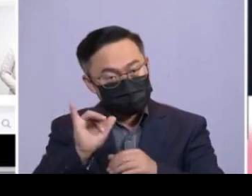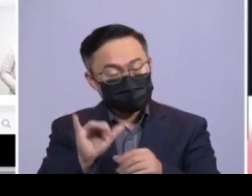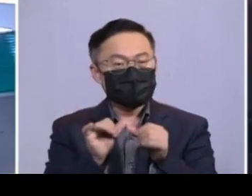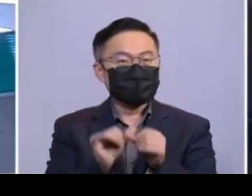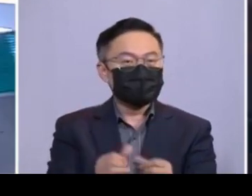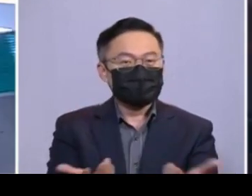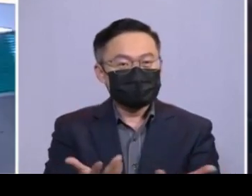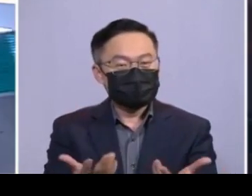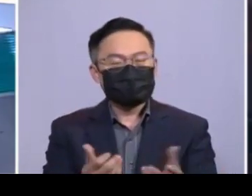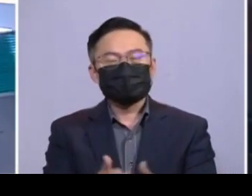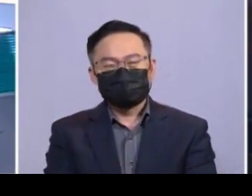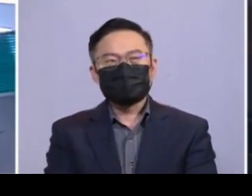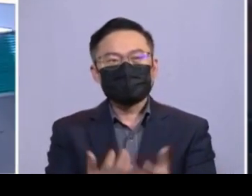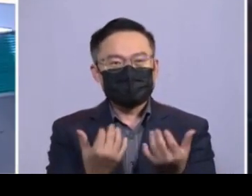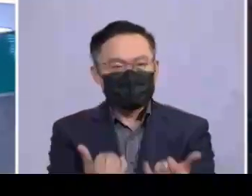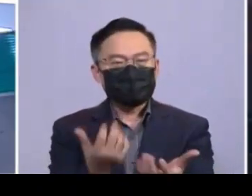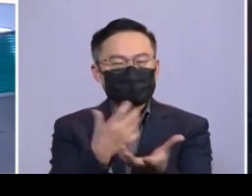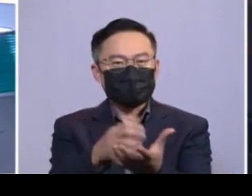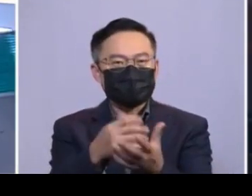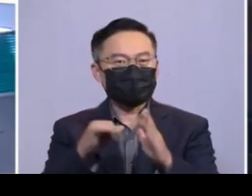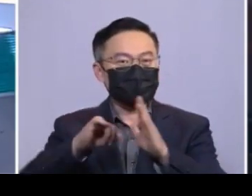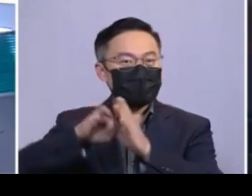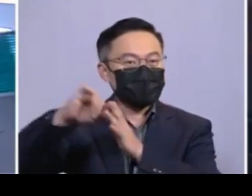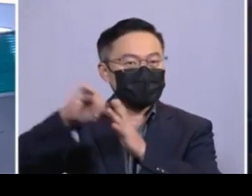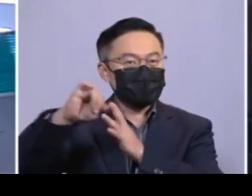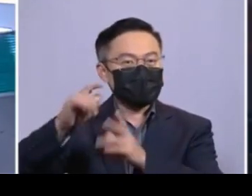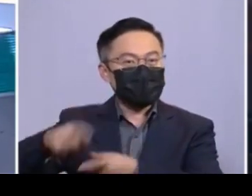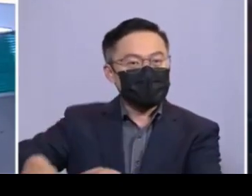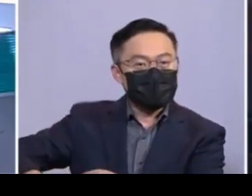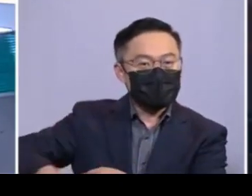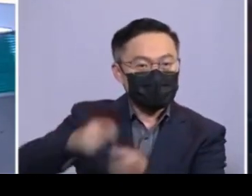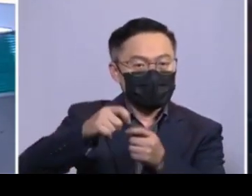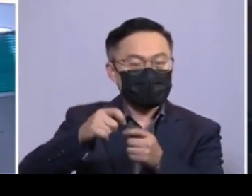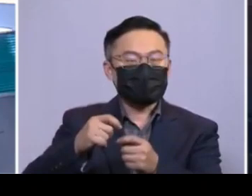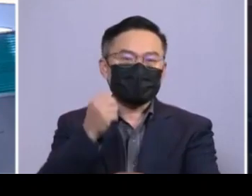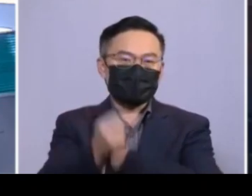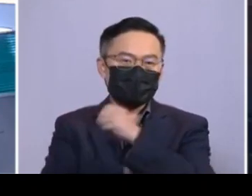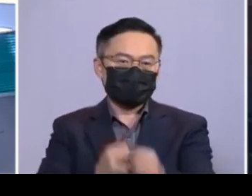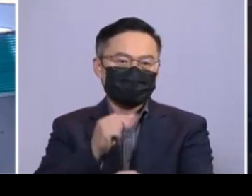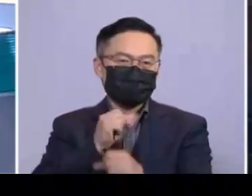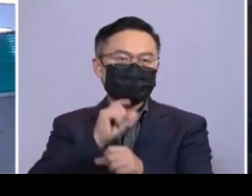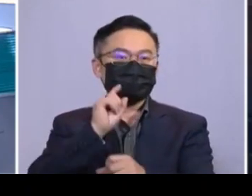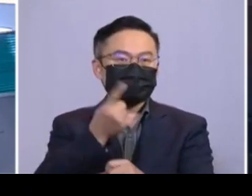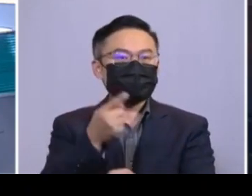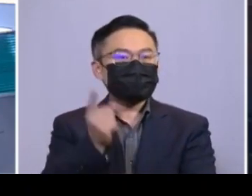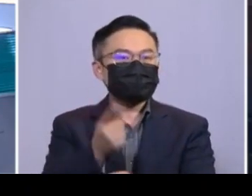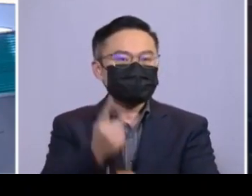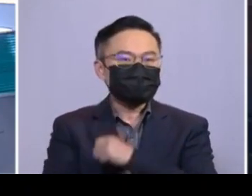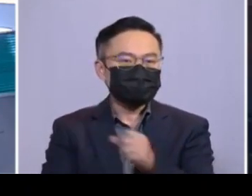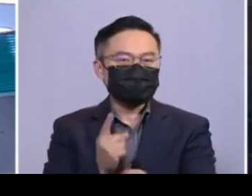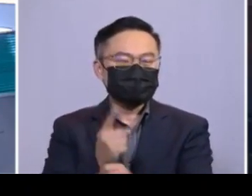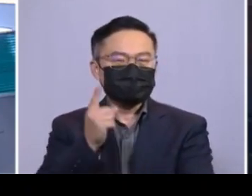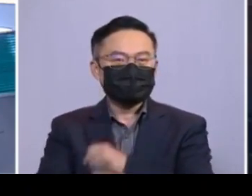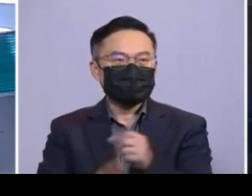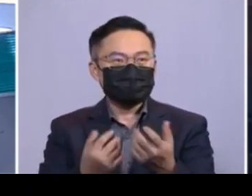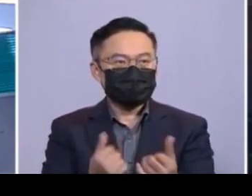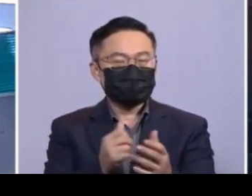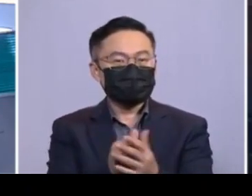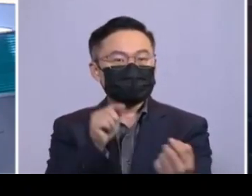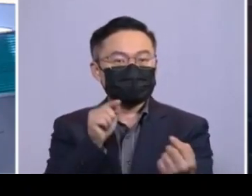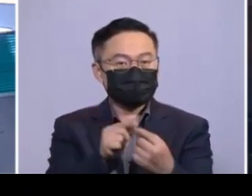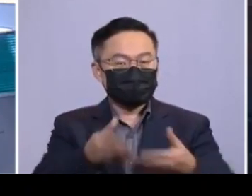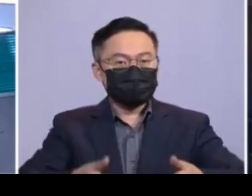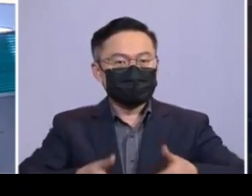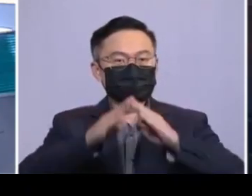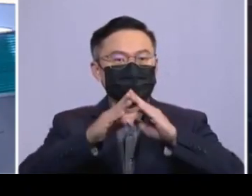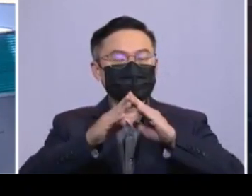อีสานประเพณีสงกรานต์การโดยเฉพาะที่จังหวัดเชียงใหม่งานป่ะวิธีปี๋ใหม่เมืองไทยค่ะสงกรานต์ปีนี้เรียกว่าตรงกับที่